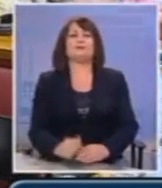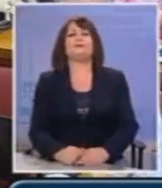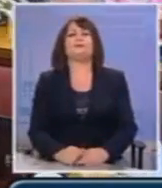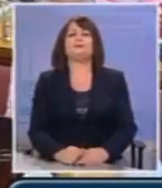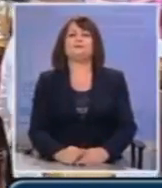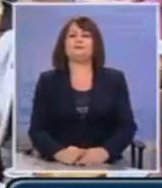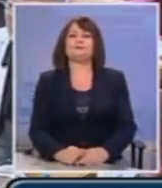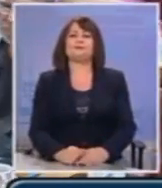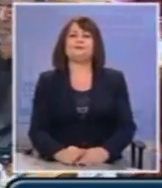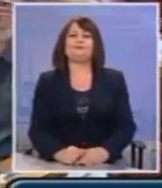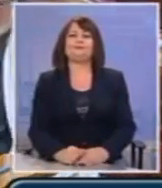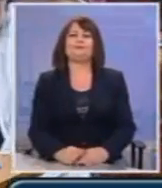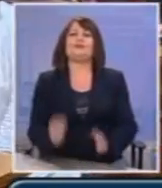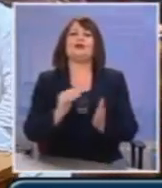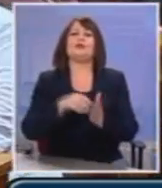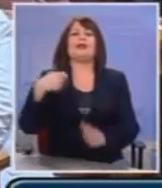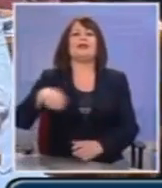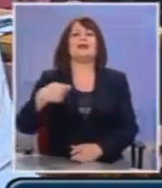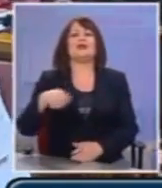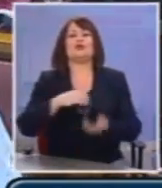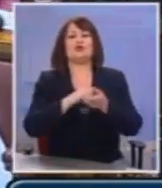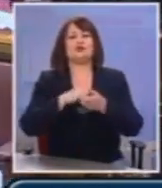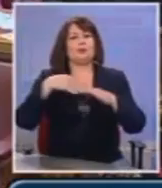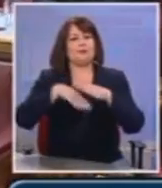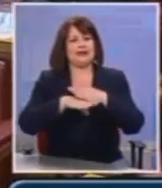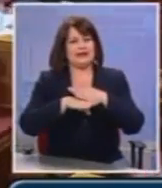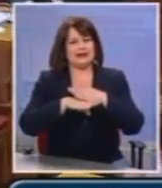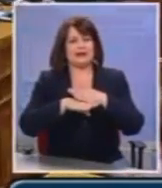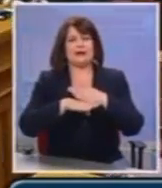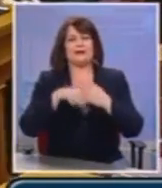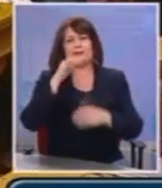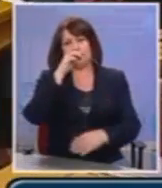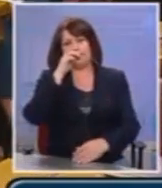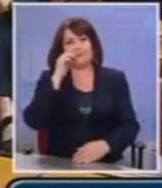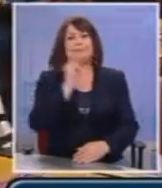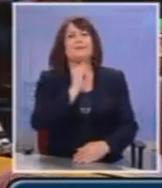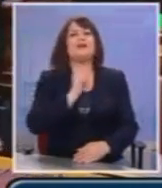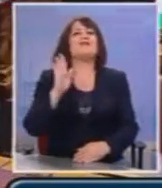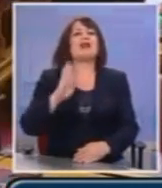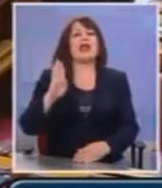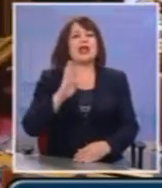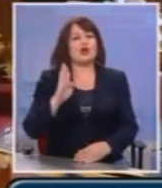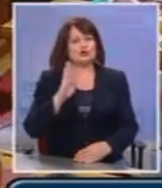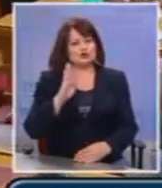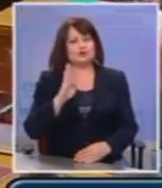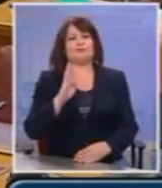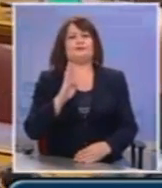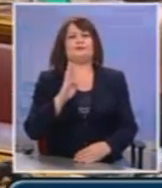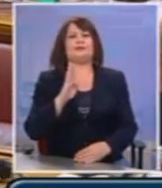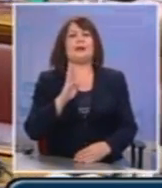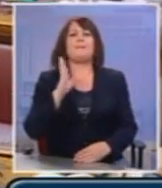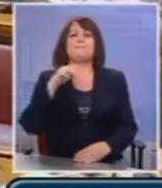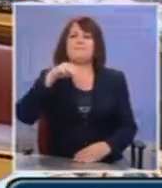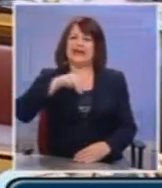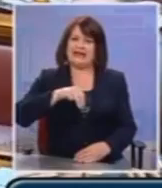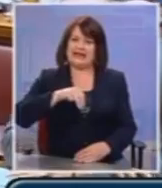επίσης από το δικηγορικό σύλλογο πειραιά ο κύριος ιωάννης βρέλλη κύριος νίκος μπιλλήρης και